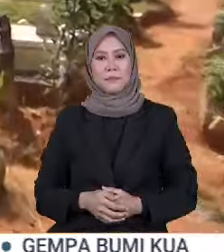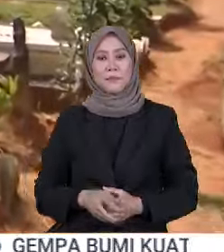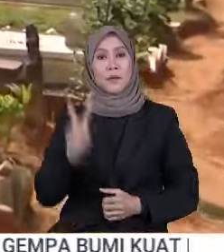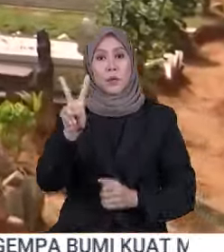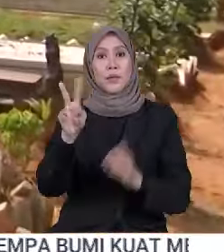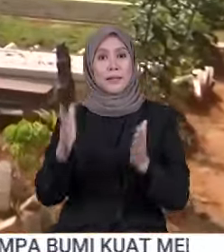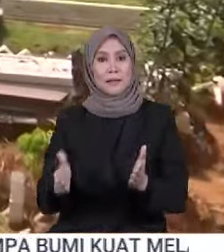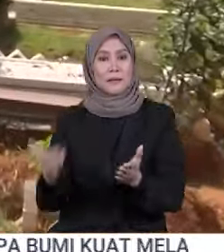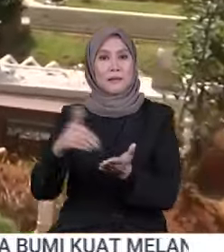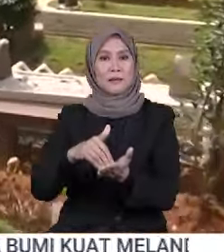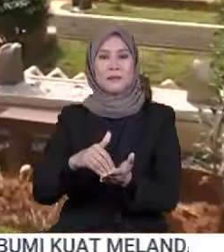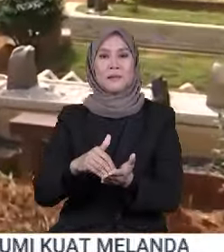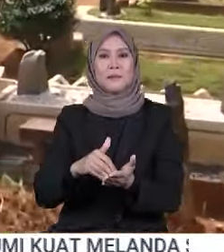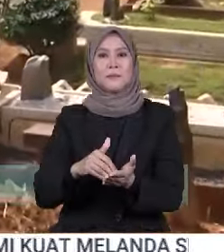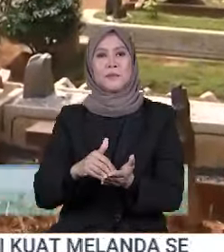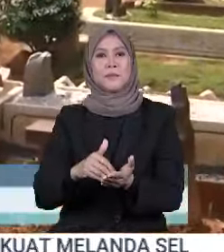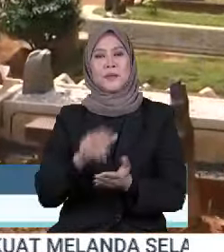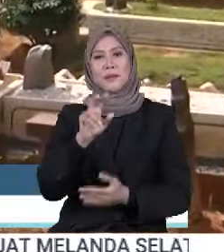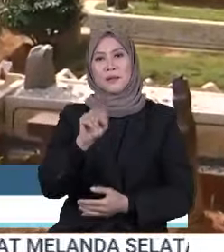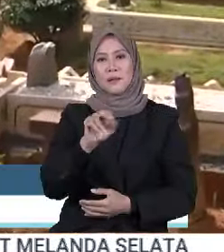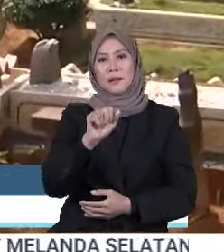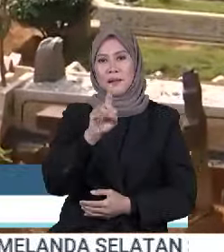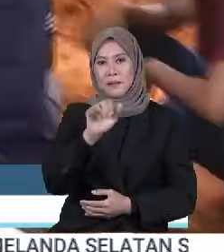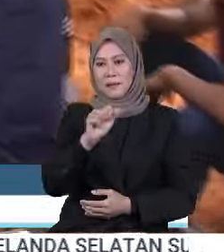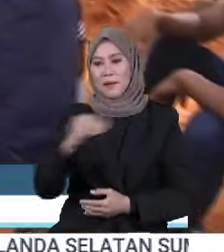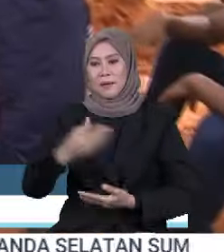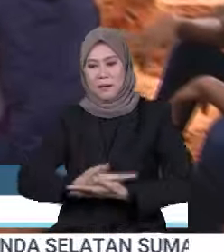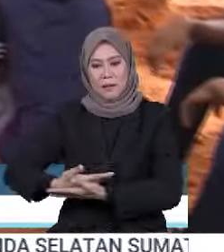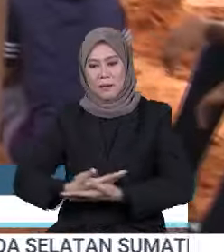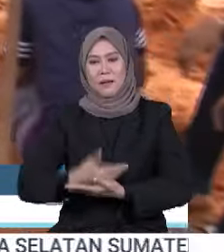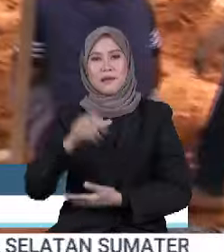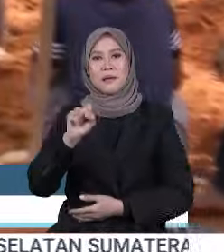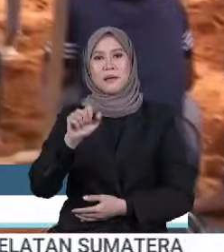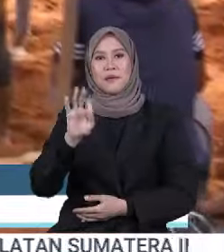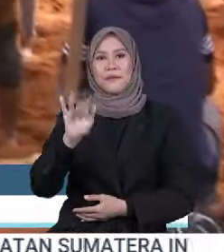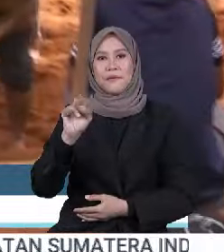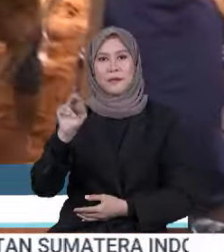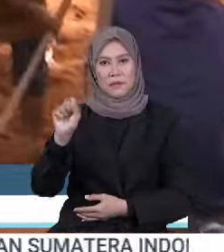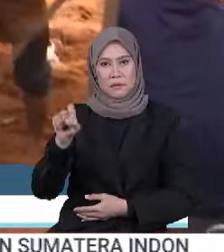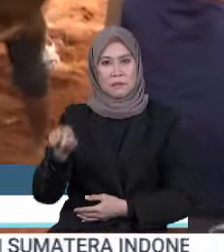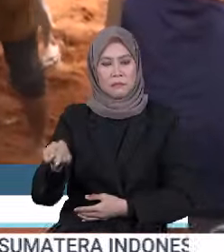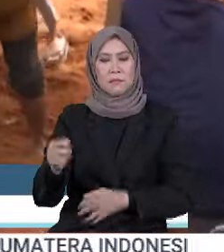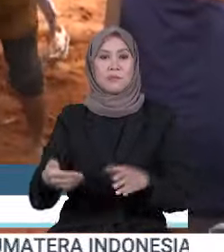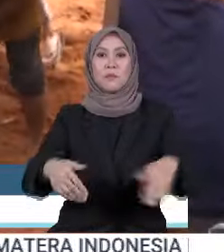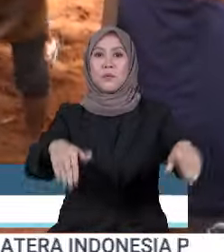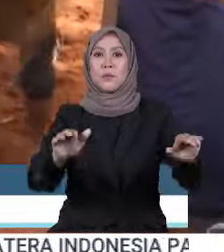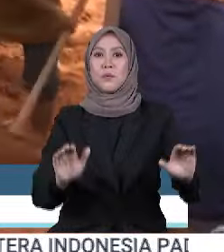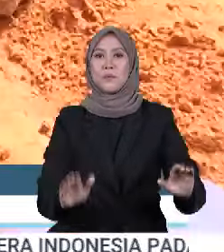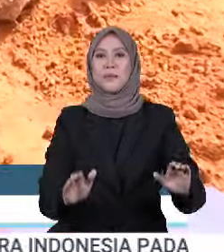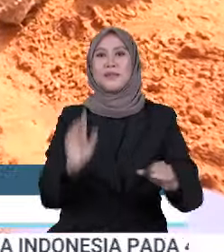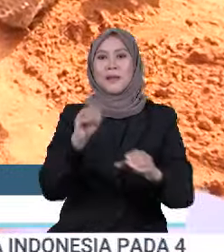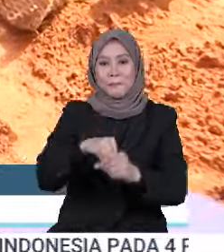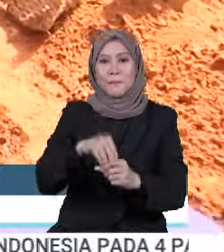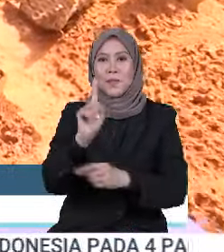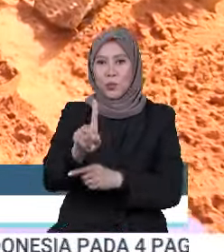Dua lagi mangsa dalam kenderaan sama, Nur Nadia Natasha Abu Bakar dan anaknya Nur Syafinas Naura Saiful Azwan dikebumi dalam satu liang